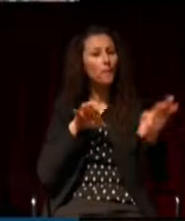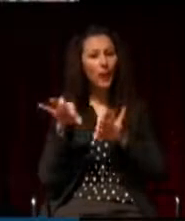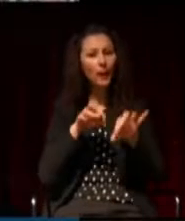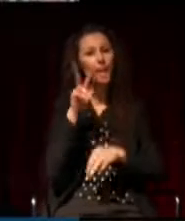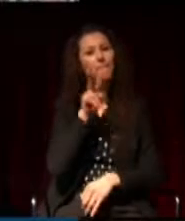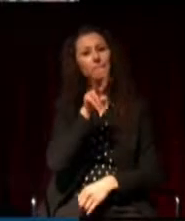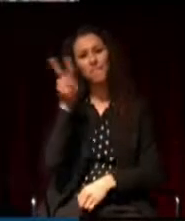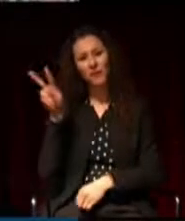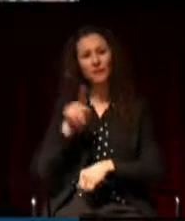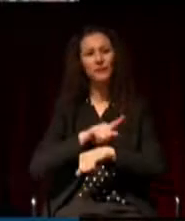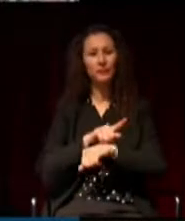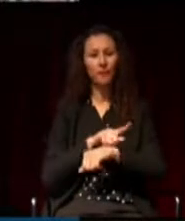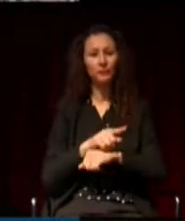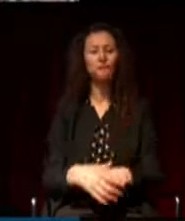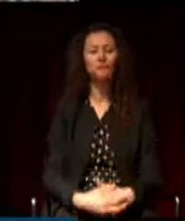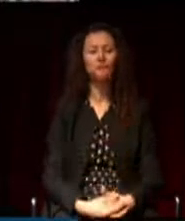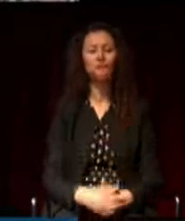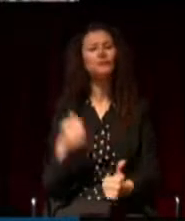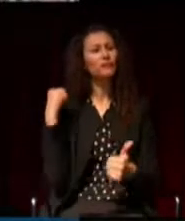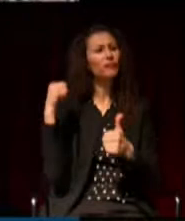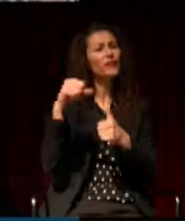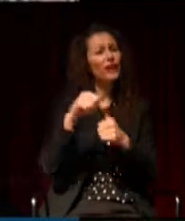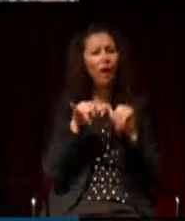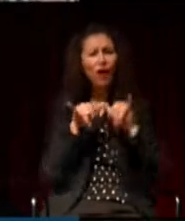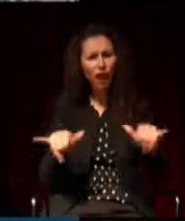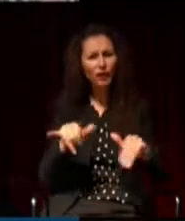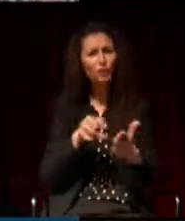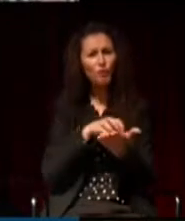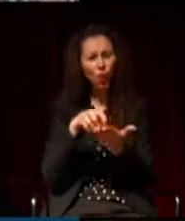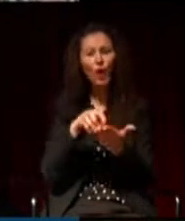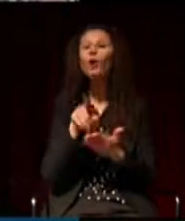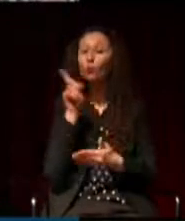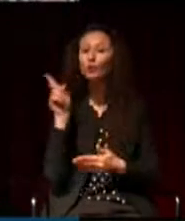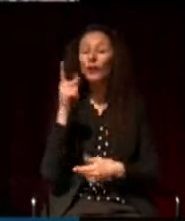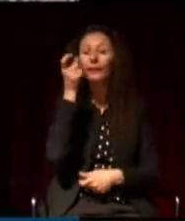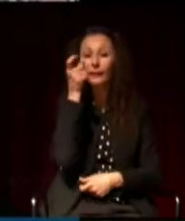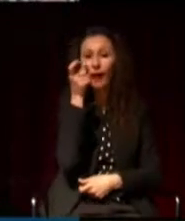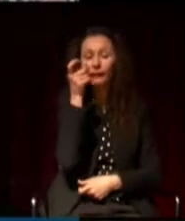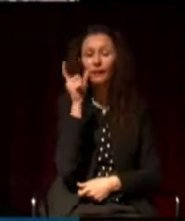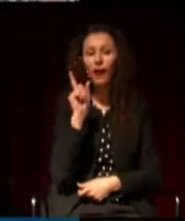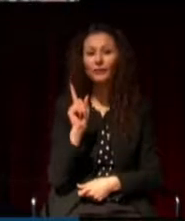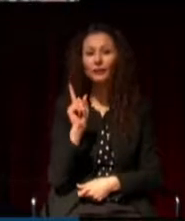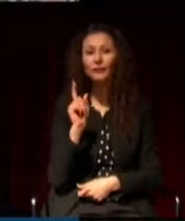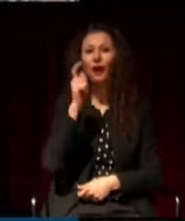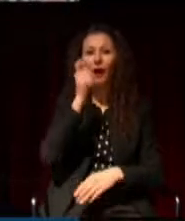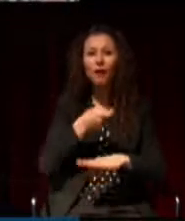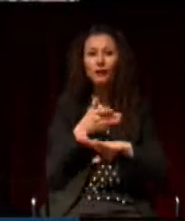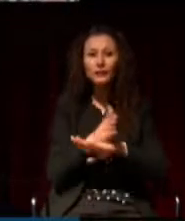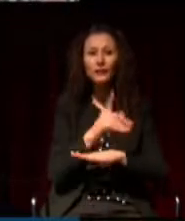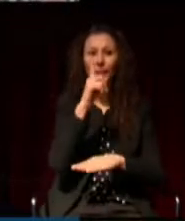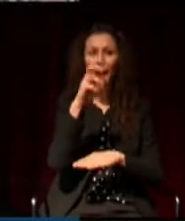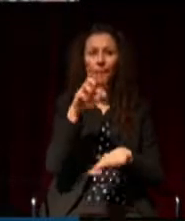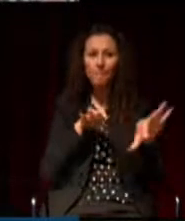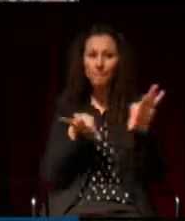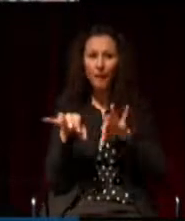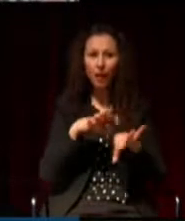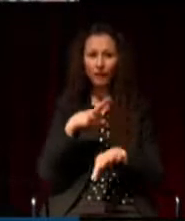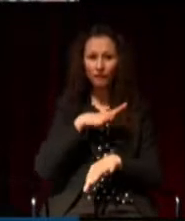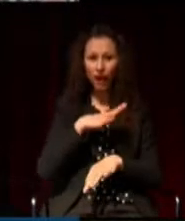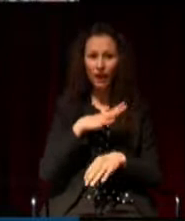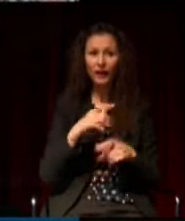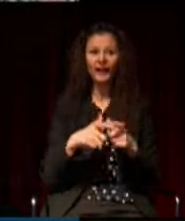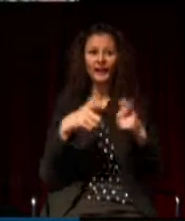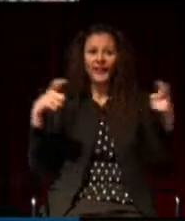plana baktığımız zaman yine aynı bölge, fakat burada da dikkat ederseniz aslında bir plan var.